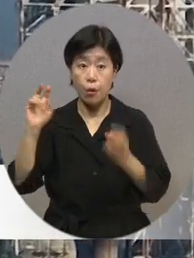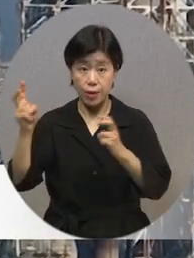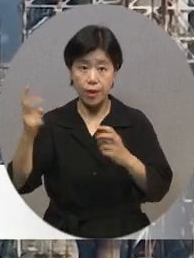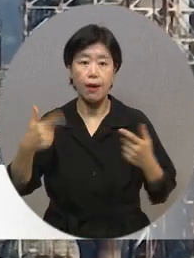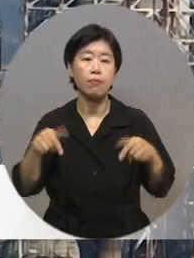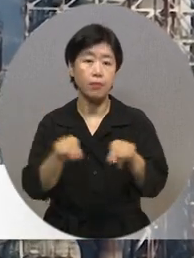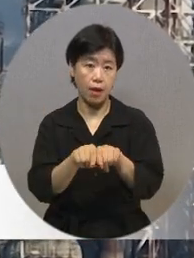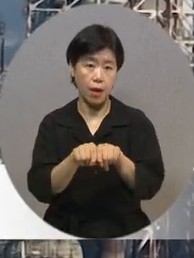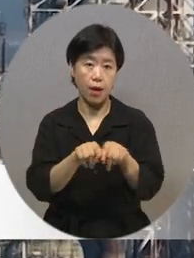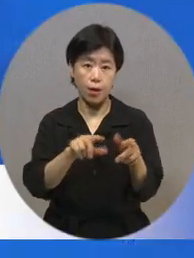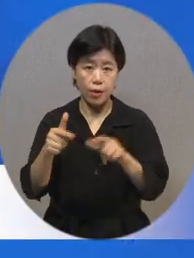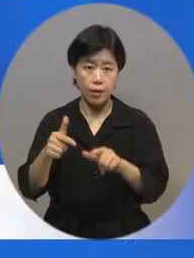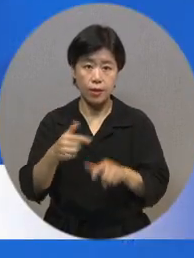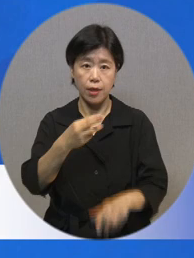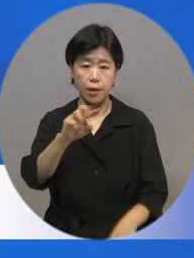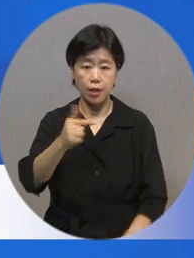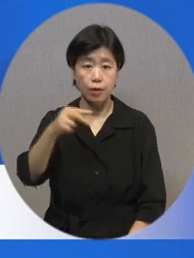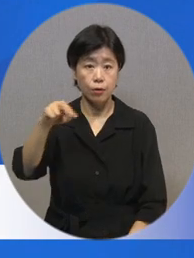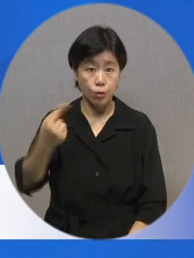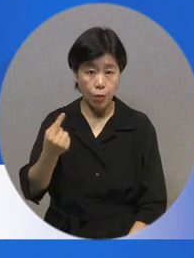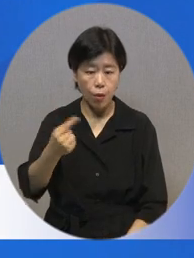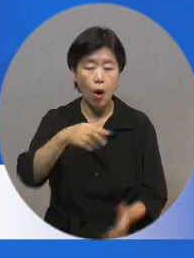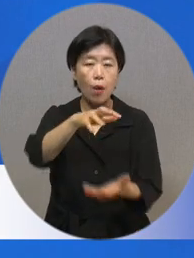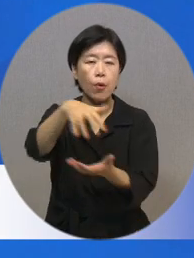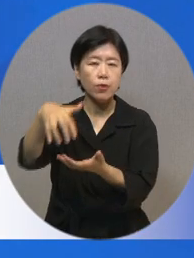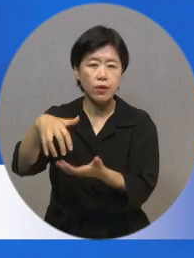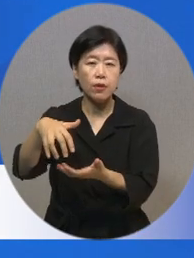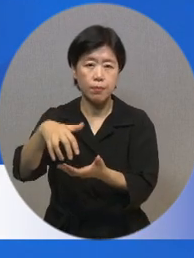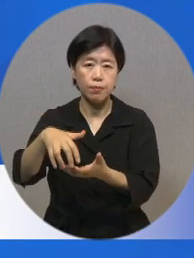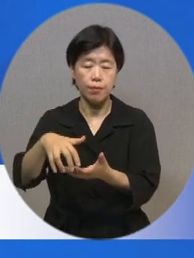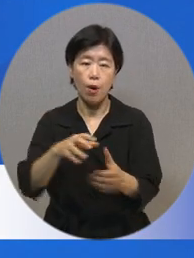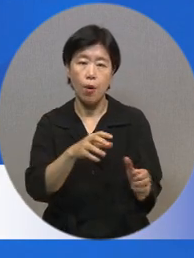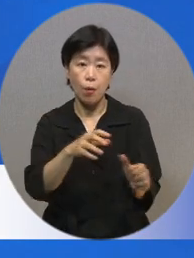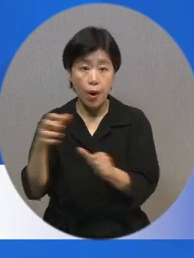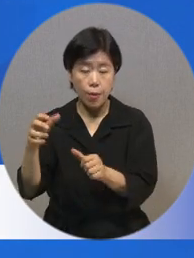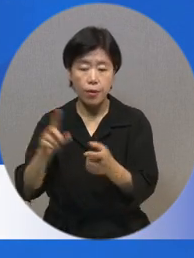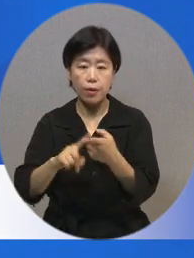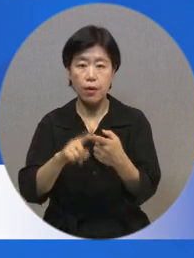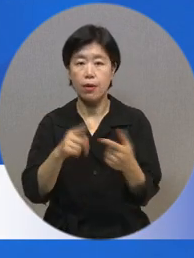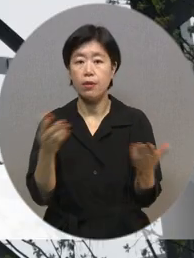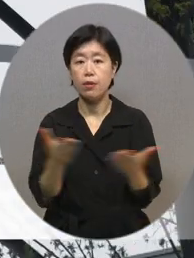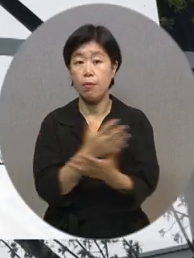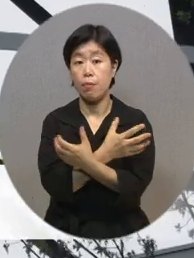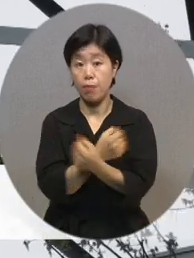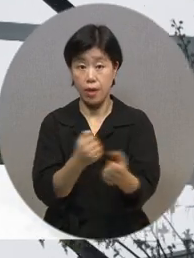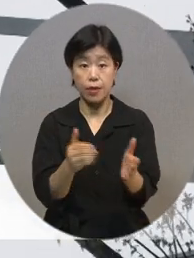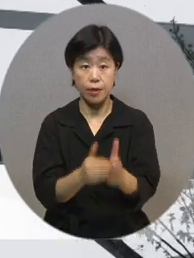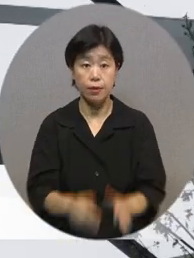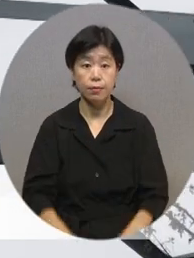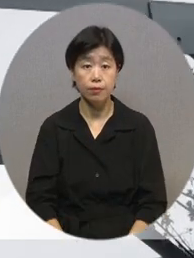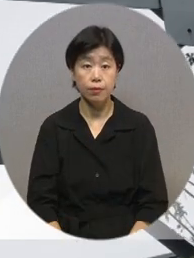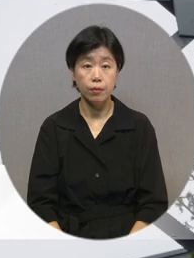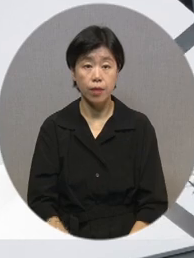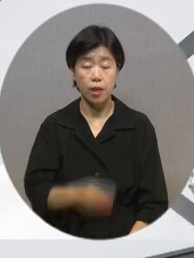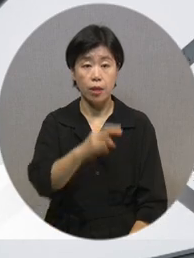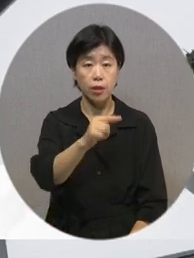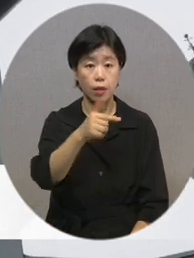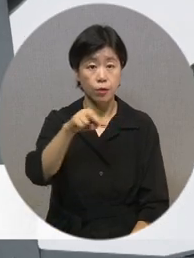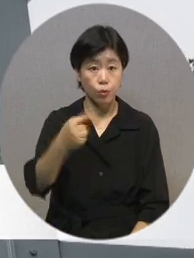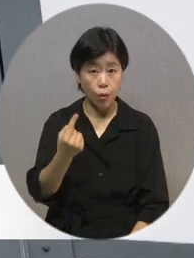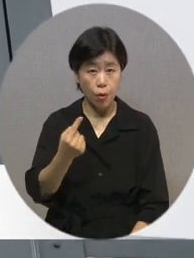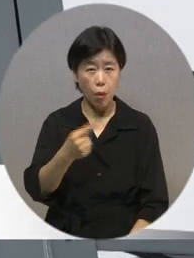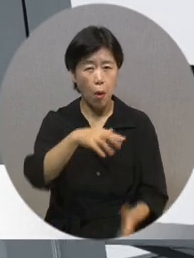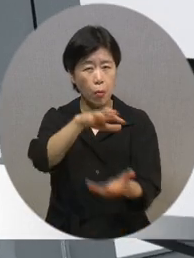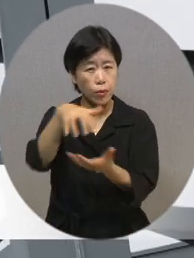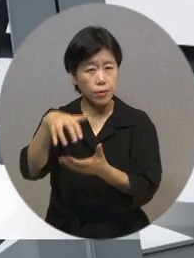저감 기술 확보를 위한 메가 프로젝트 추진 업무협약을 맺었습니다. 탄소 포집 활용 메가